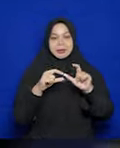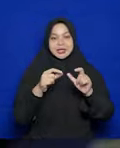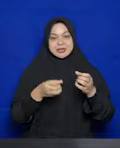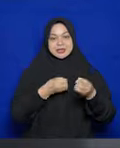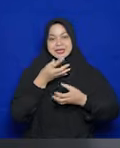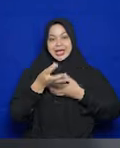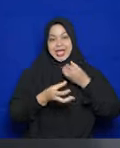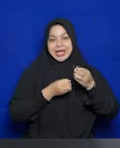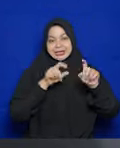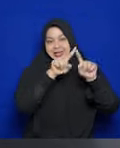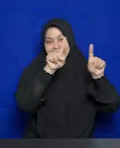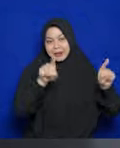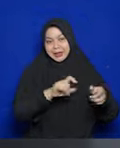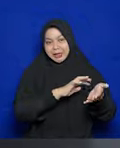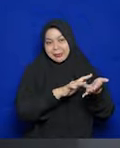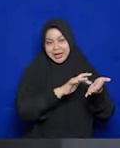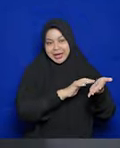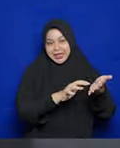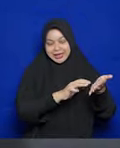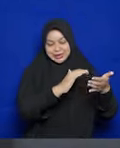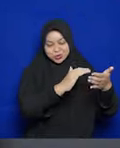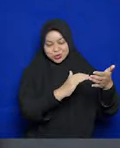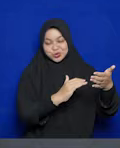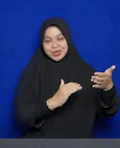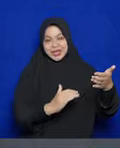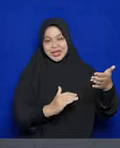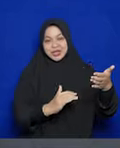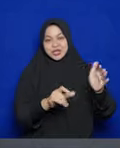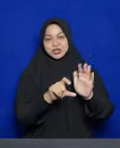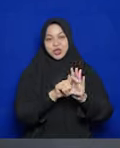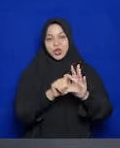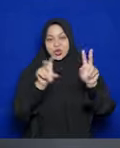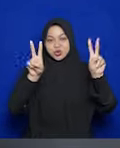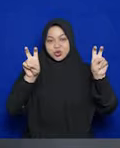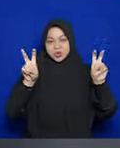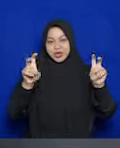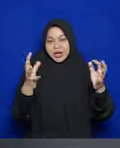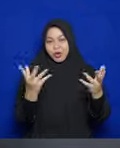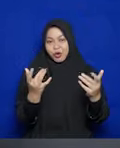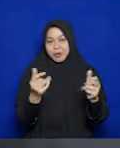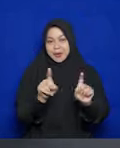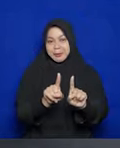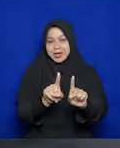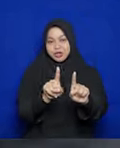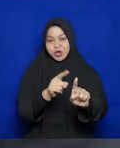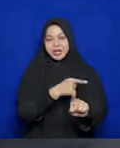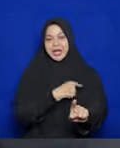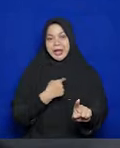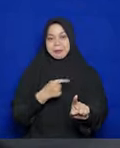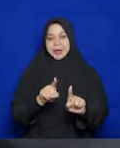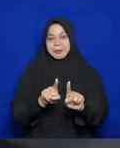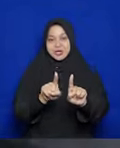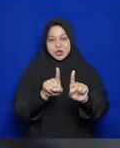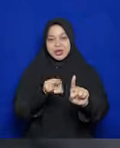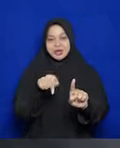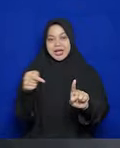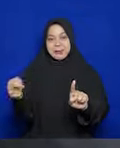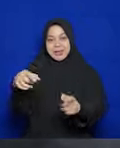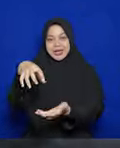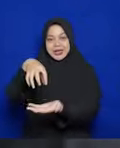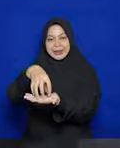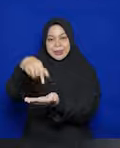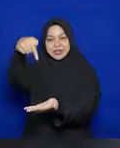penggunaan template braile dan susunan teks di dalamnya seperti judul nomor paslon nama paslon sampai dengan